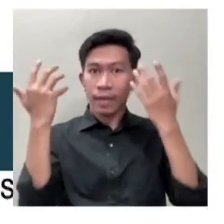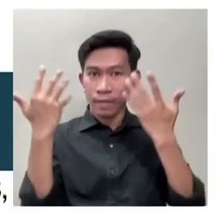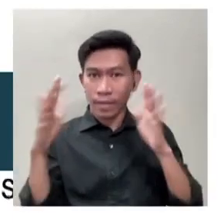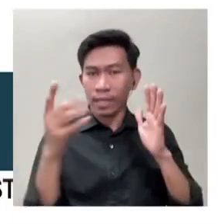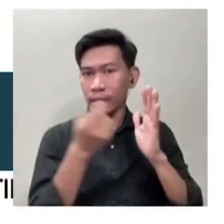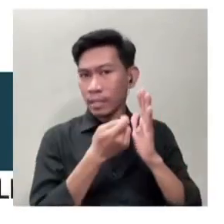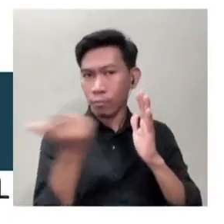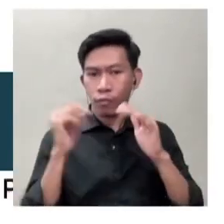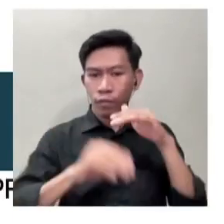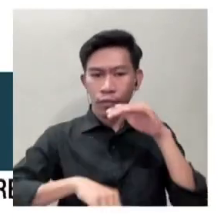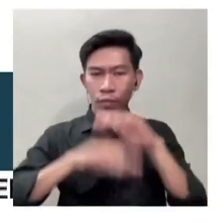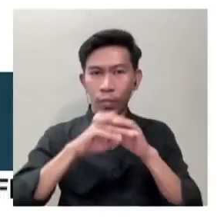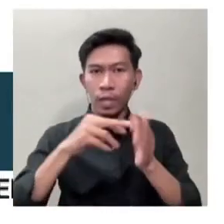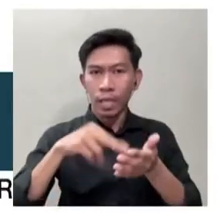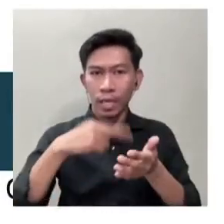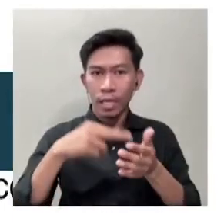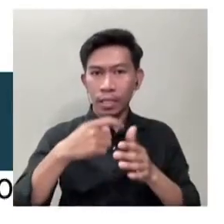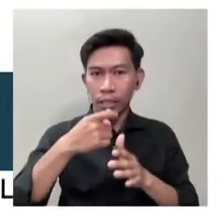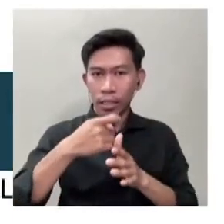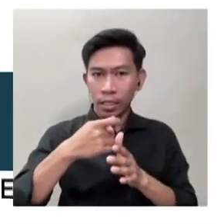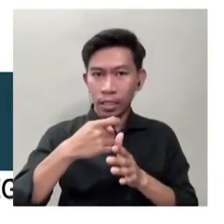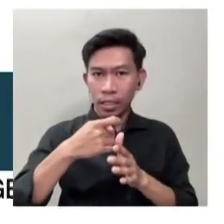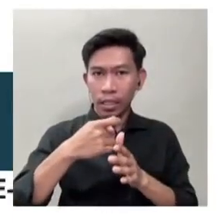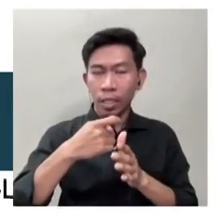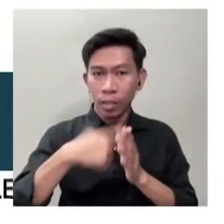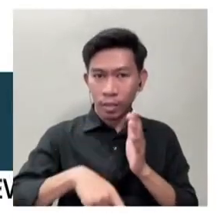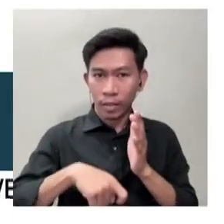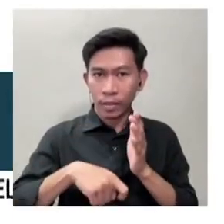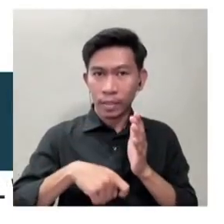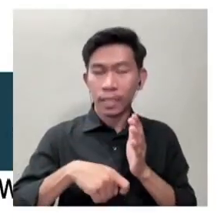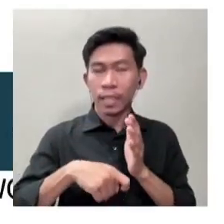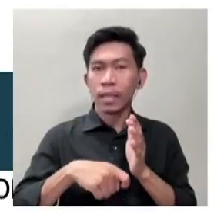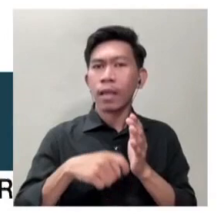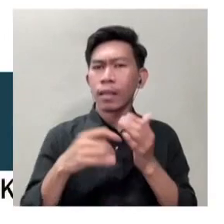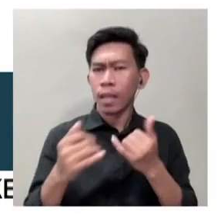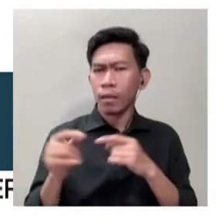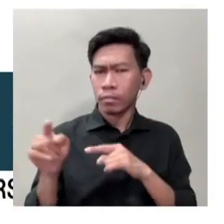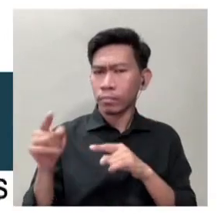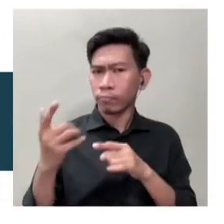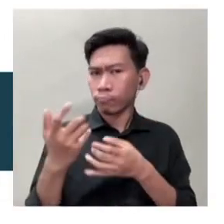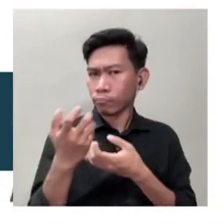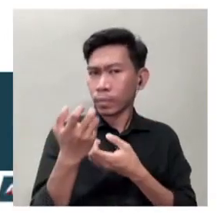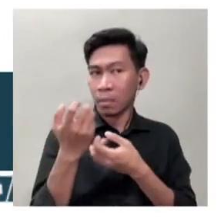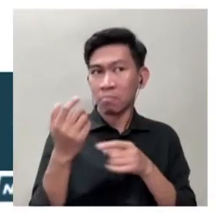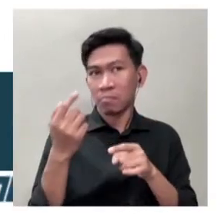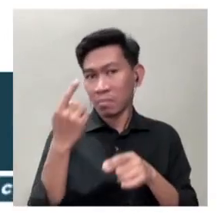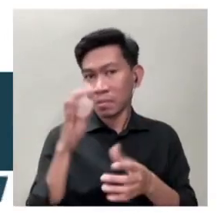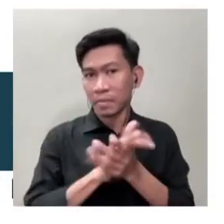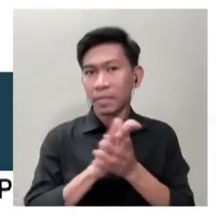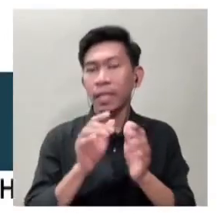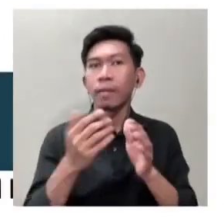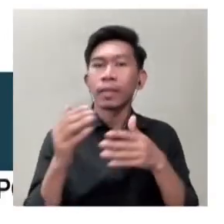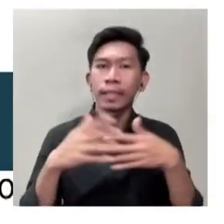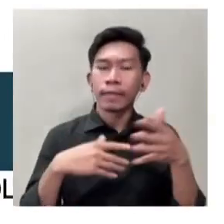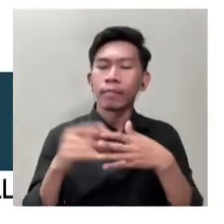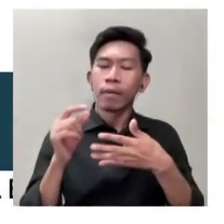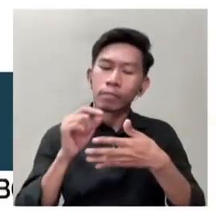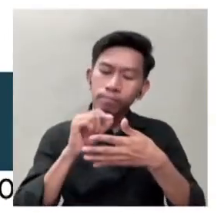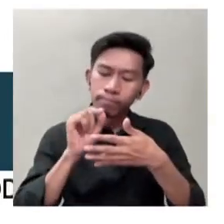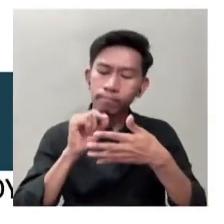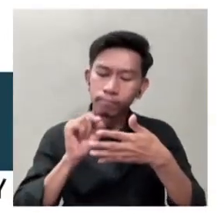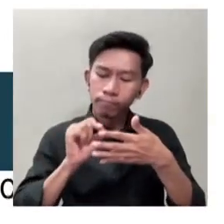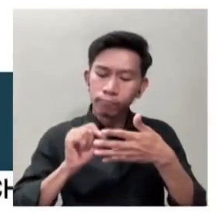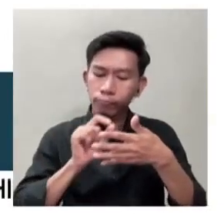May kumpiyansa ho ba kayo na lahat ng indicators, everything that they were looking at, the parameters, the indicators, are on a